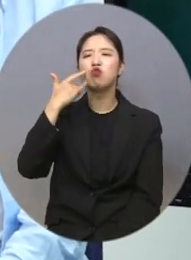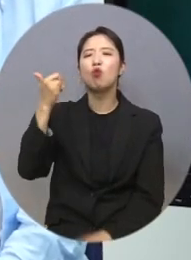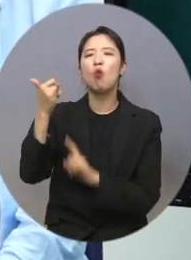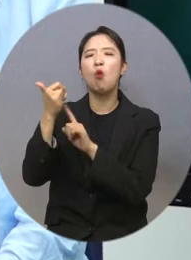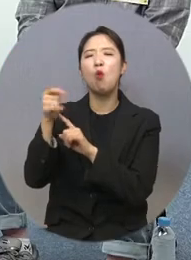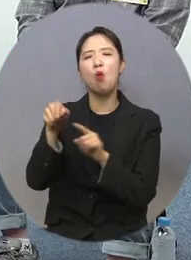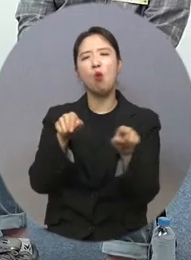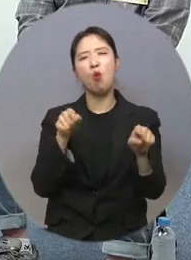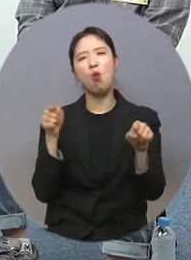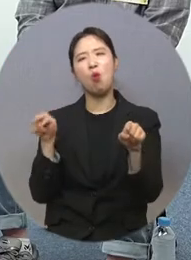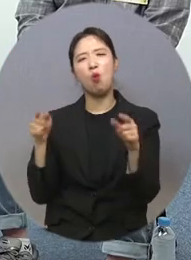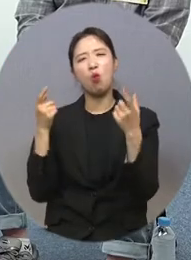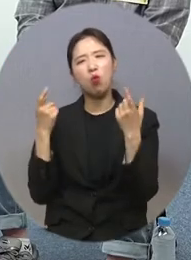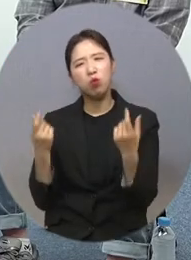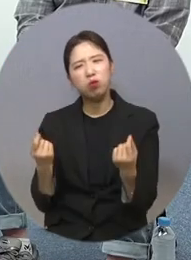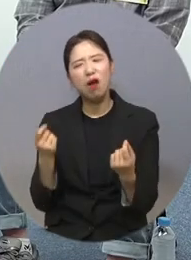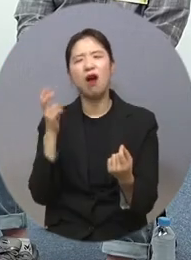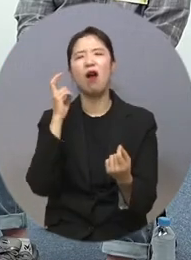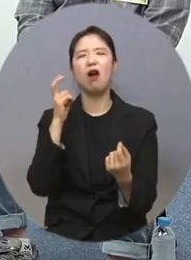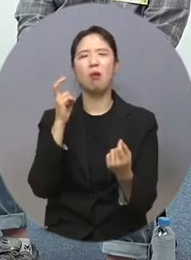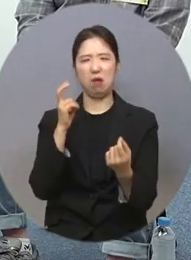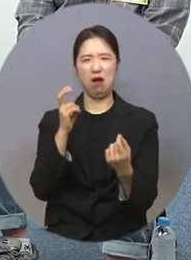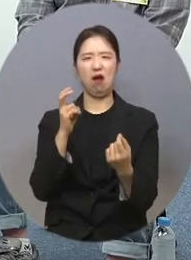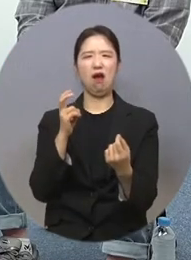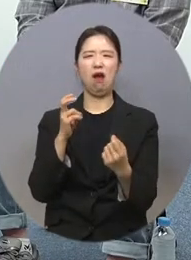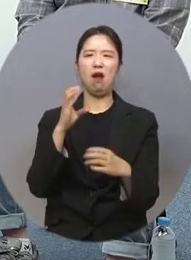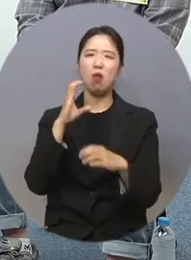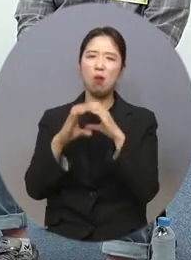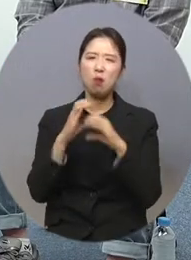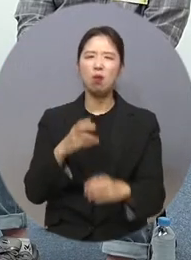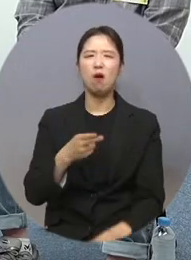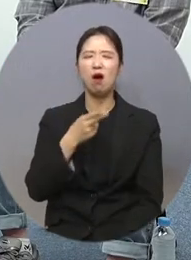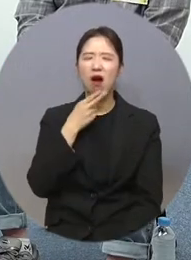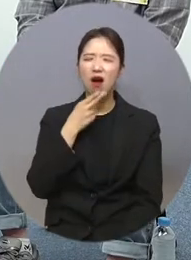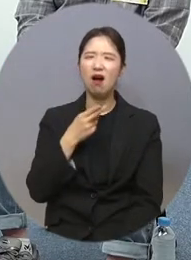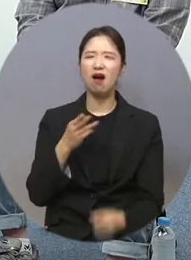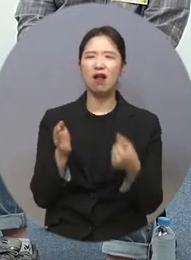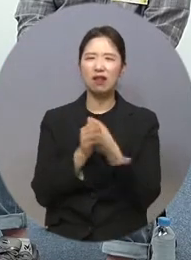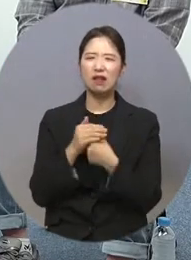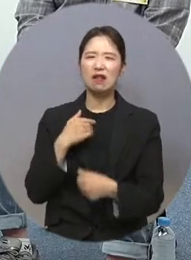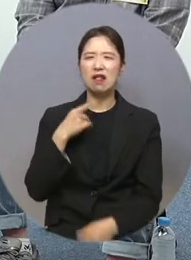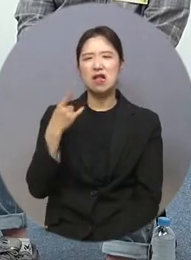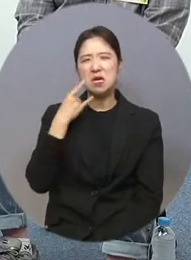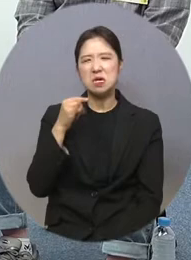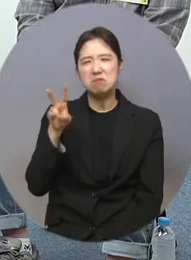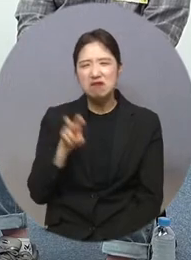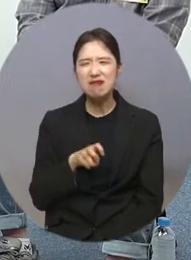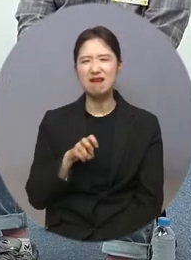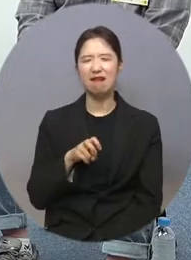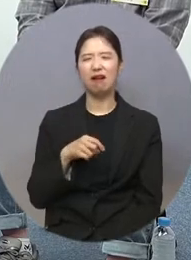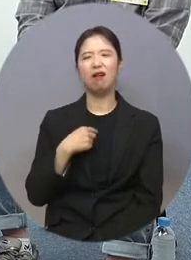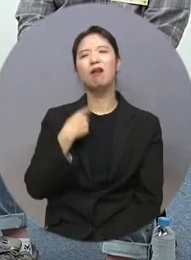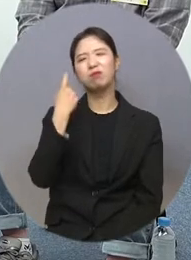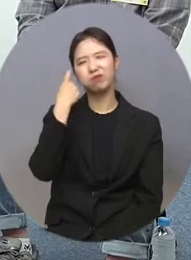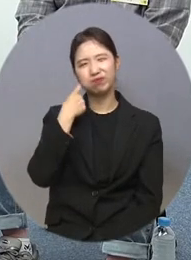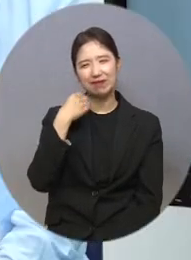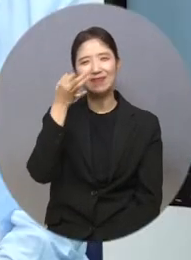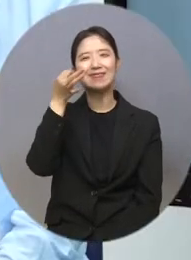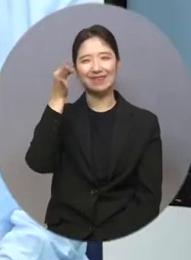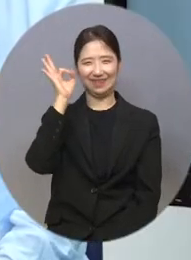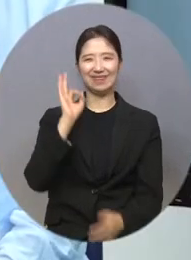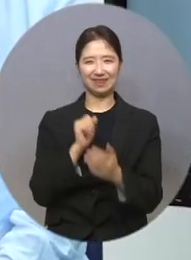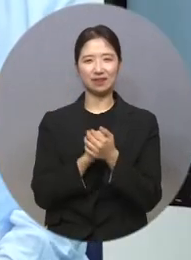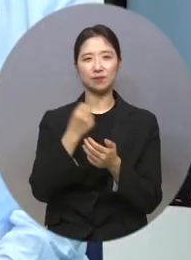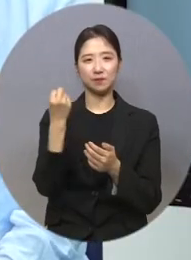텐데 근데 그게 소통이 안 돼가지고 엄마 왜 하면서 원망했던 그런 부분들이 생각이 났었고 마지막에